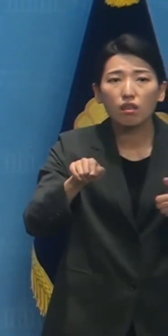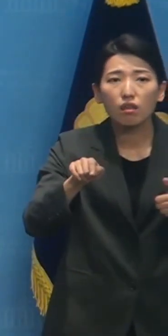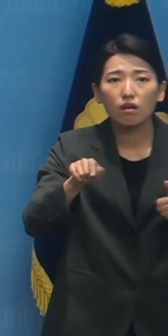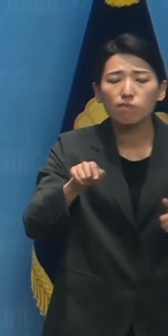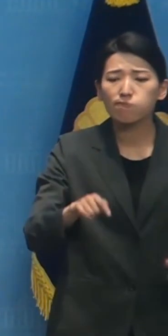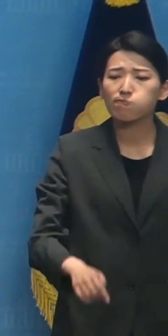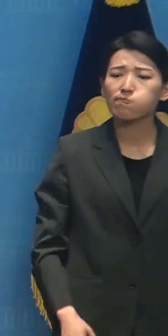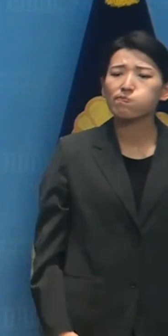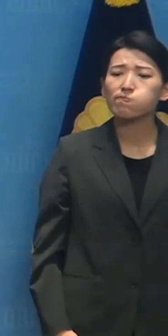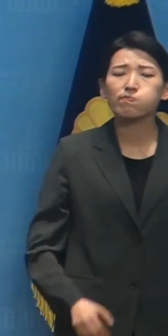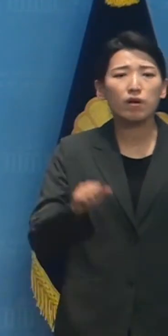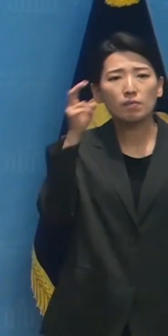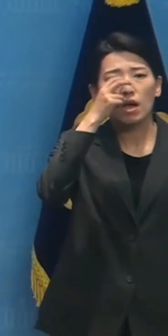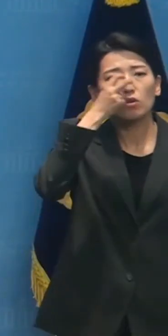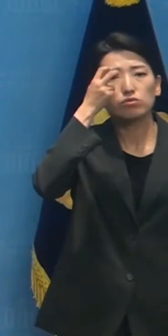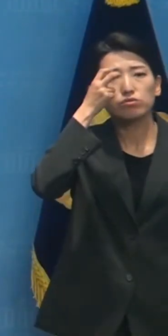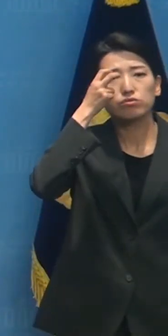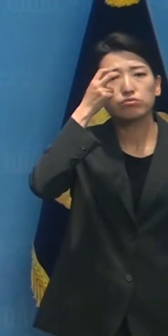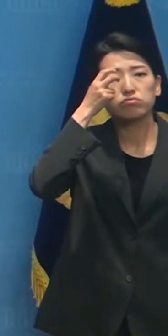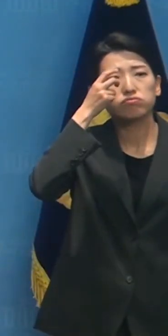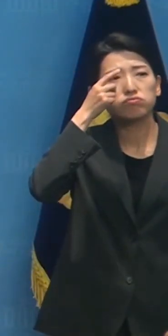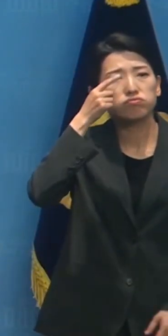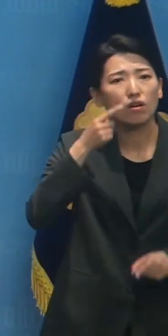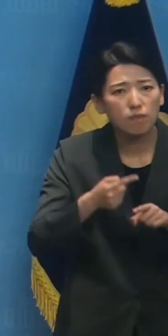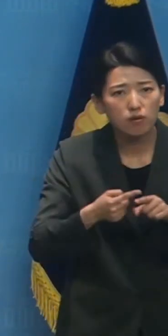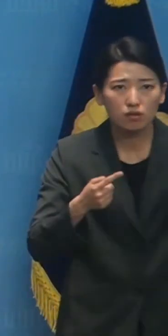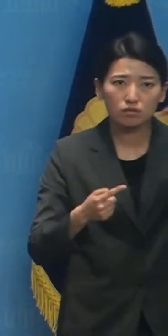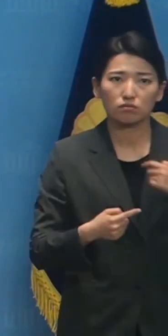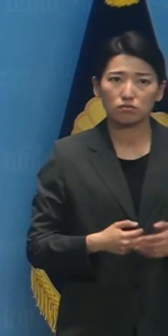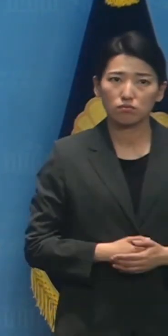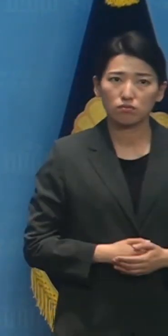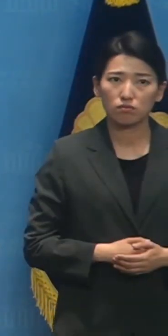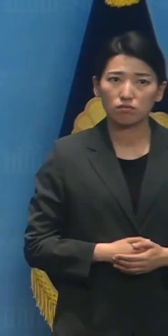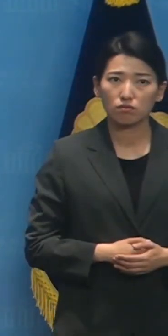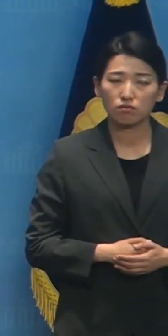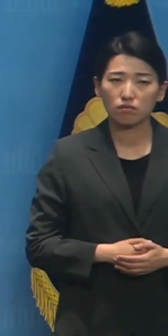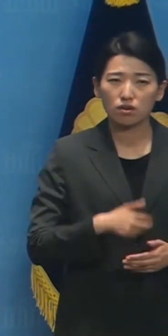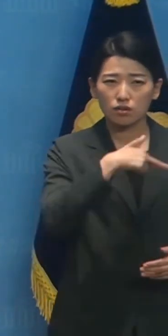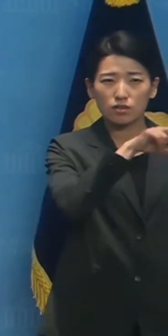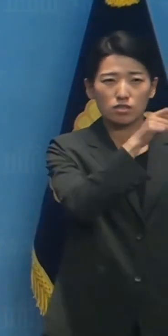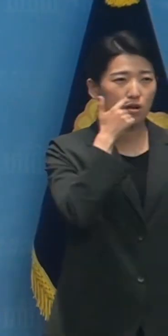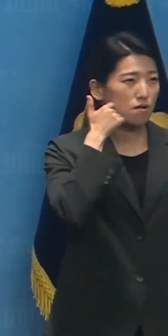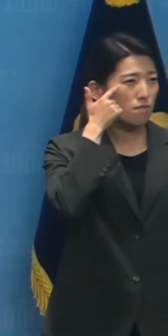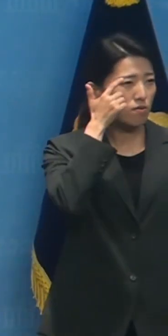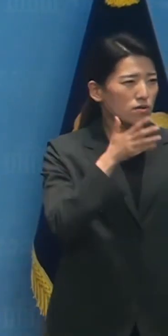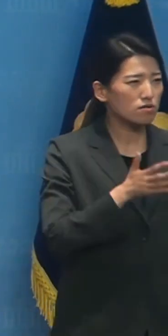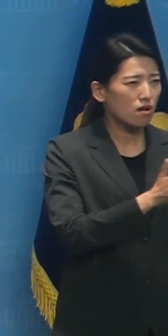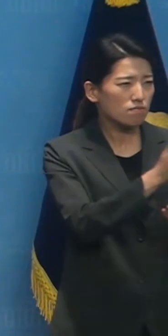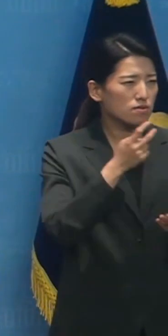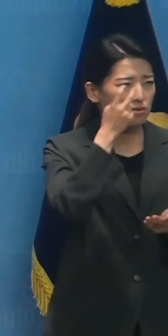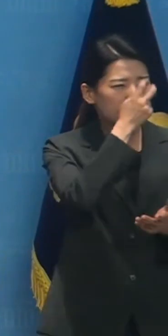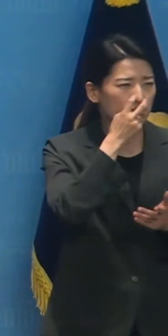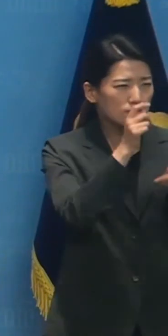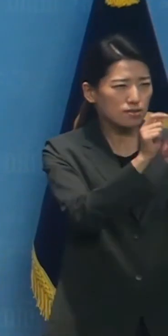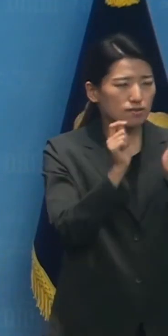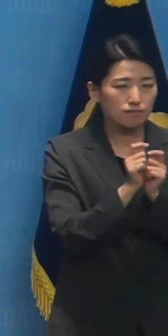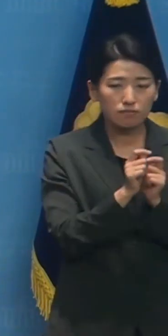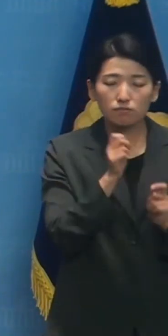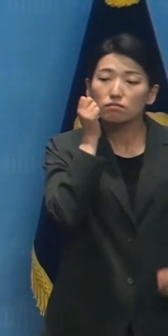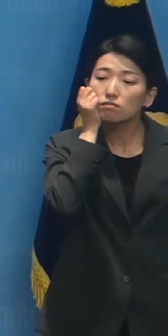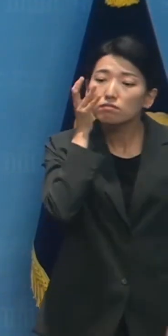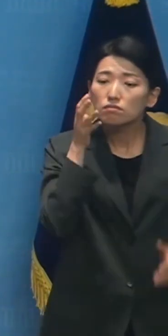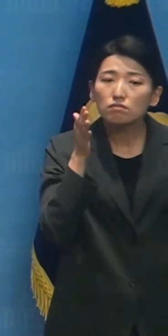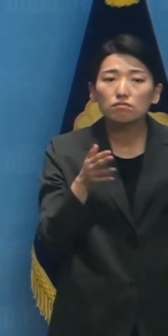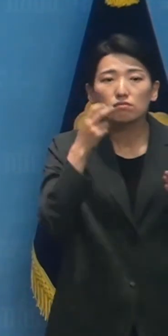못하고 답보 상태에 빠졌습니다. 서부지법 폭동 직후 꾸려진 정광훈 전담수사팀은 4개월이 지나도록